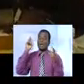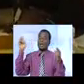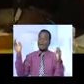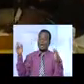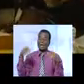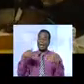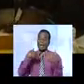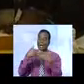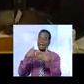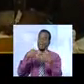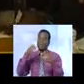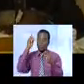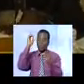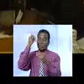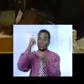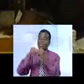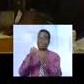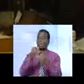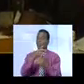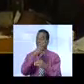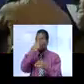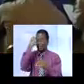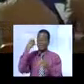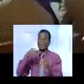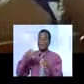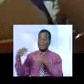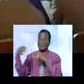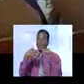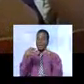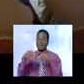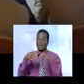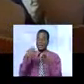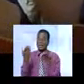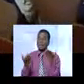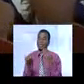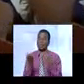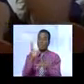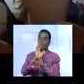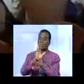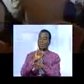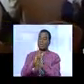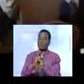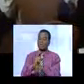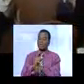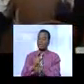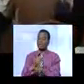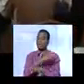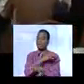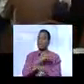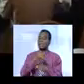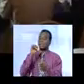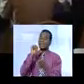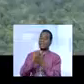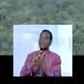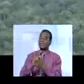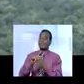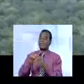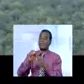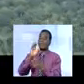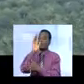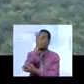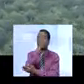crise sociopolitique qui a duré 10 ans. Résultat, cette forêt de plus de 106